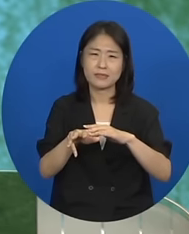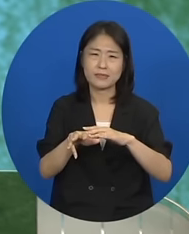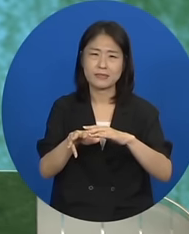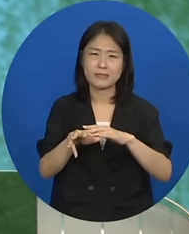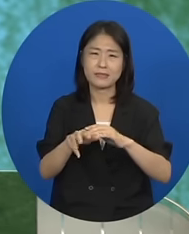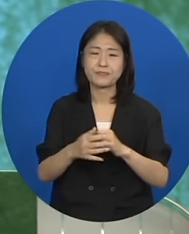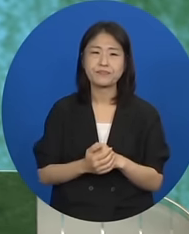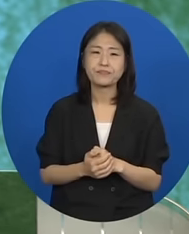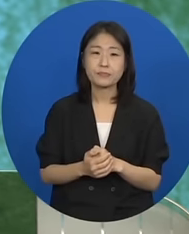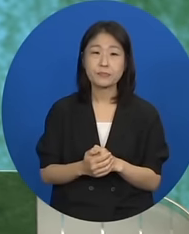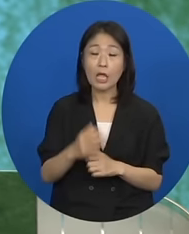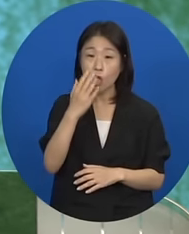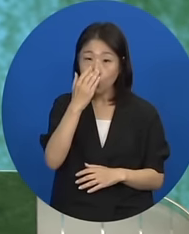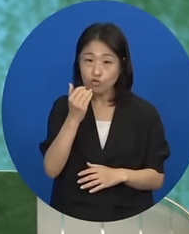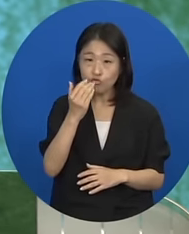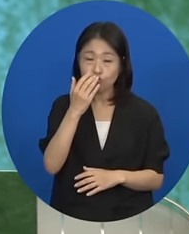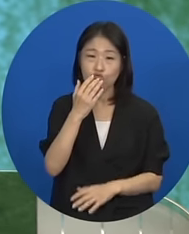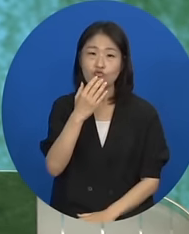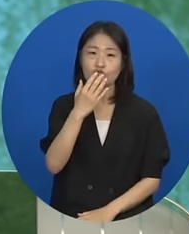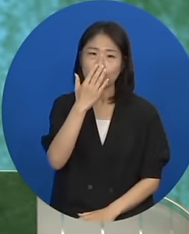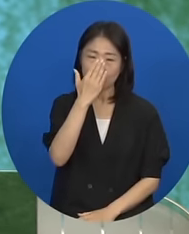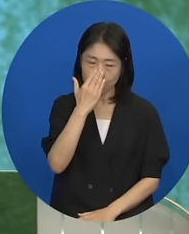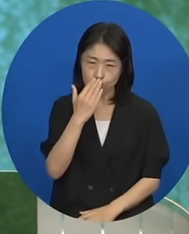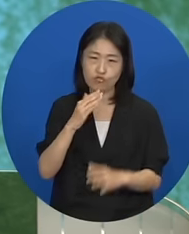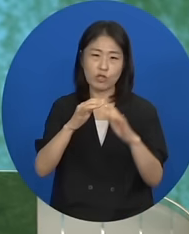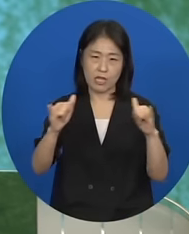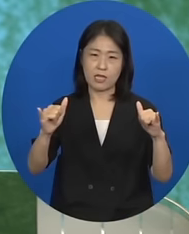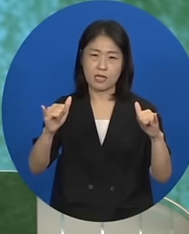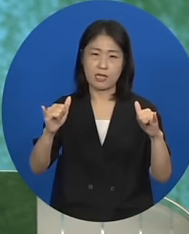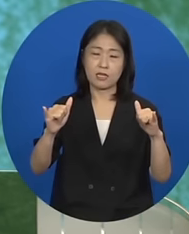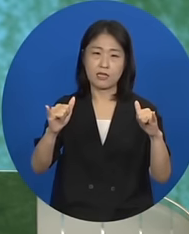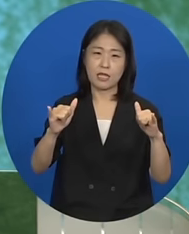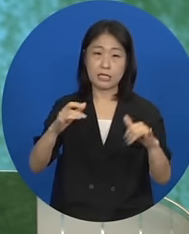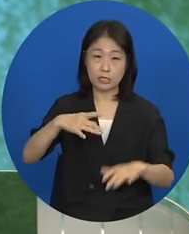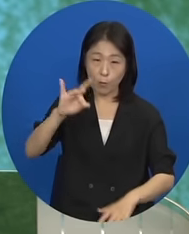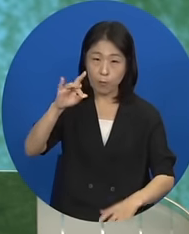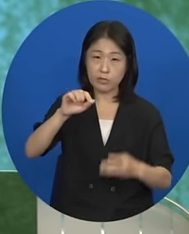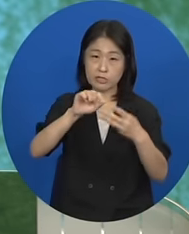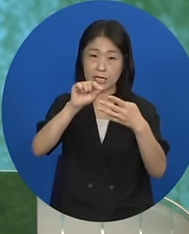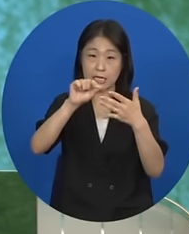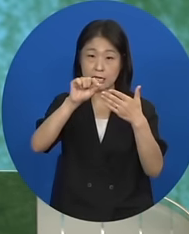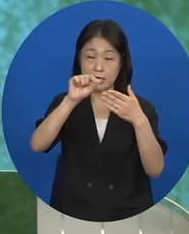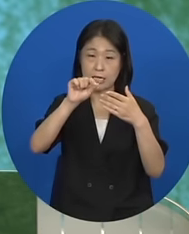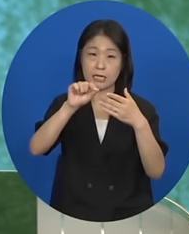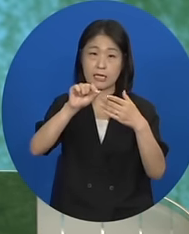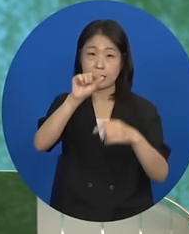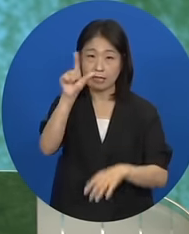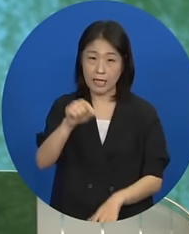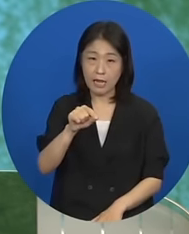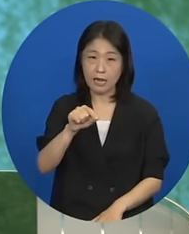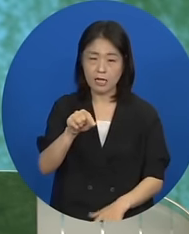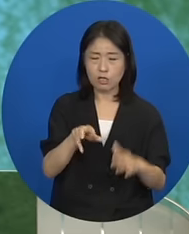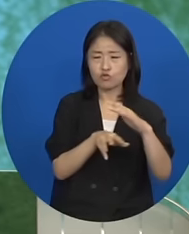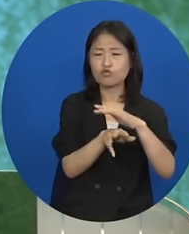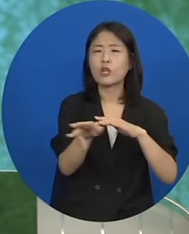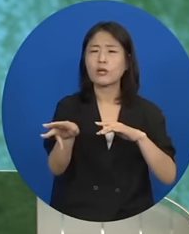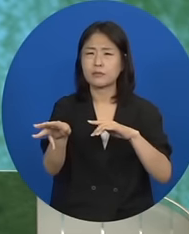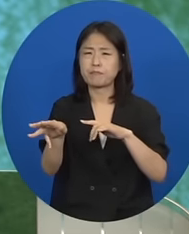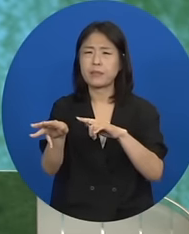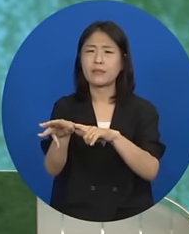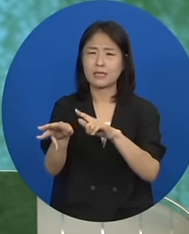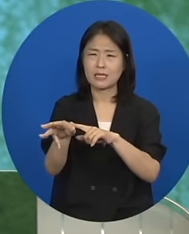그래서 유대인들의 달력의 첫 달은이 유월절이 있는 아비에 시작을 합니다 아 그것을 기억하라는 거예요 그리고 이제